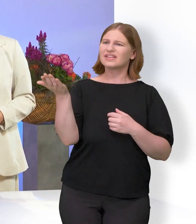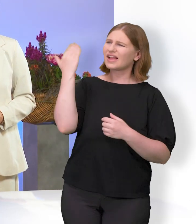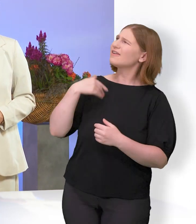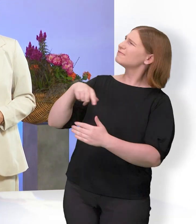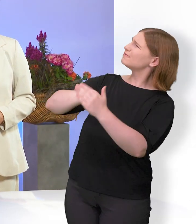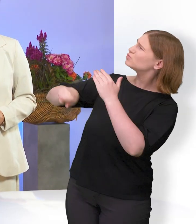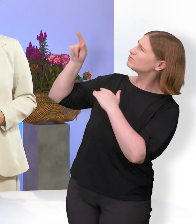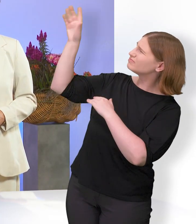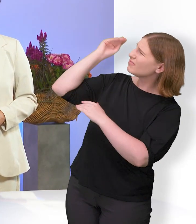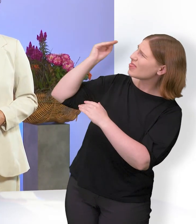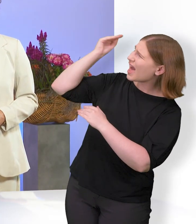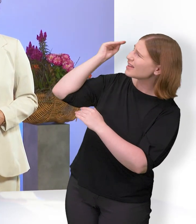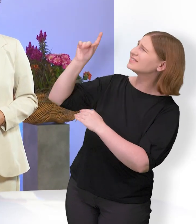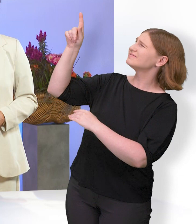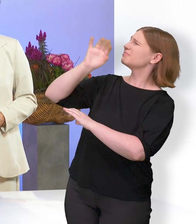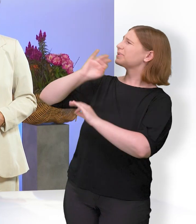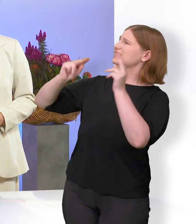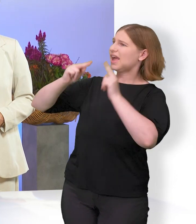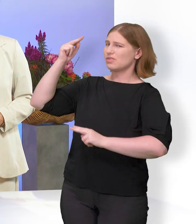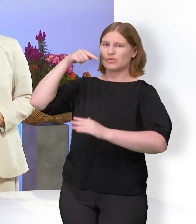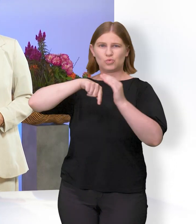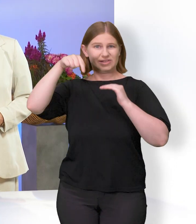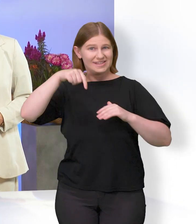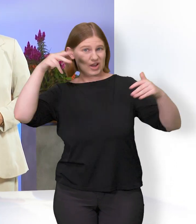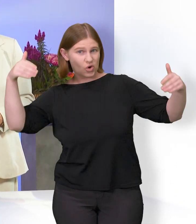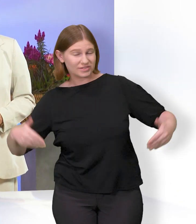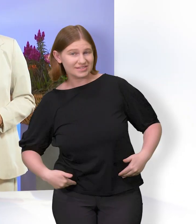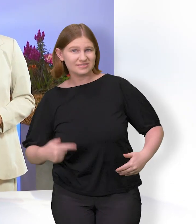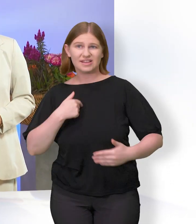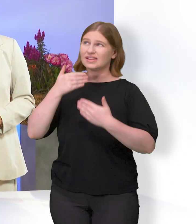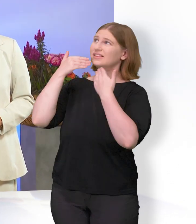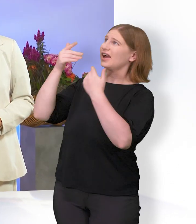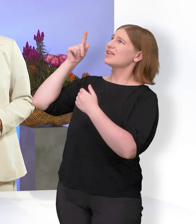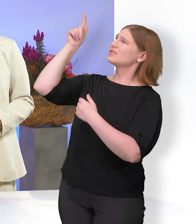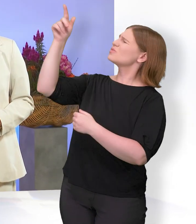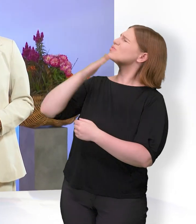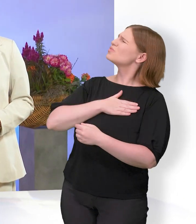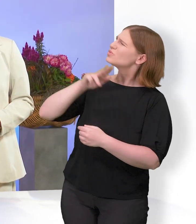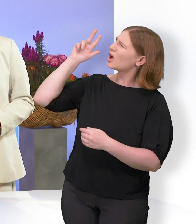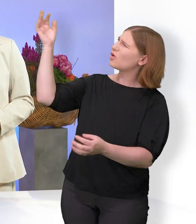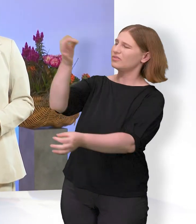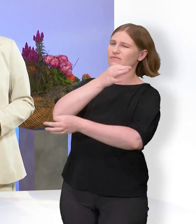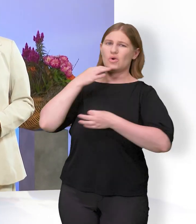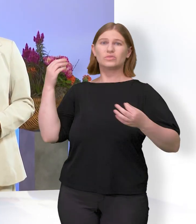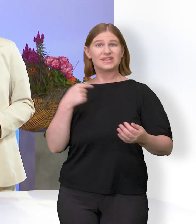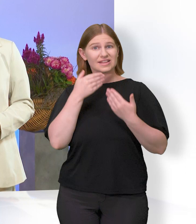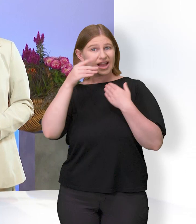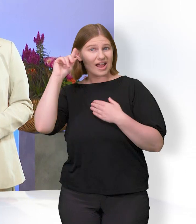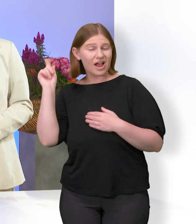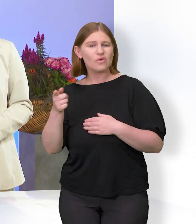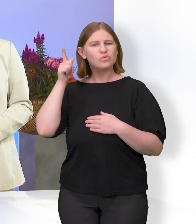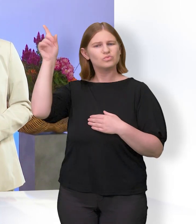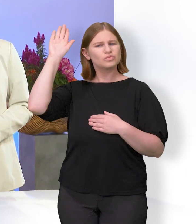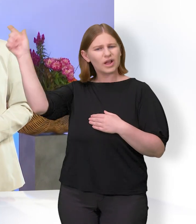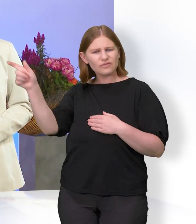und dich besser kennenzulernen in diesem Gottesdienst. Ich danke dir, dass du ein guter Gott bist. Und ich danke dir, dass du uns